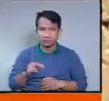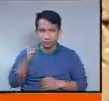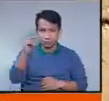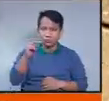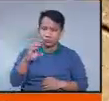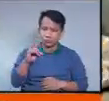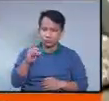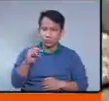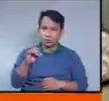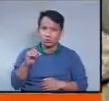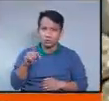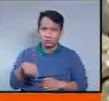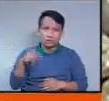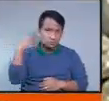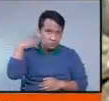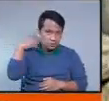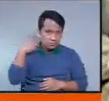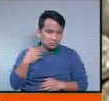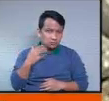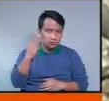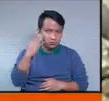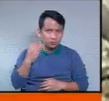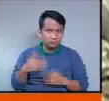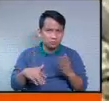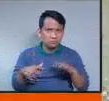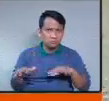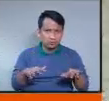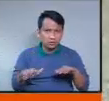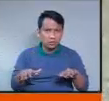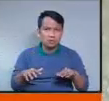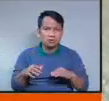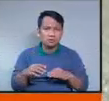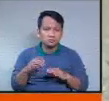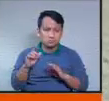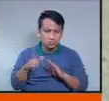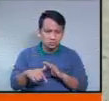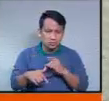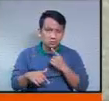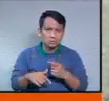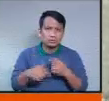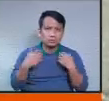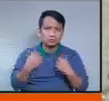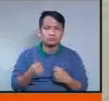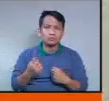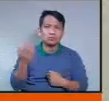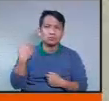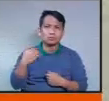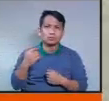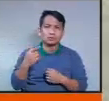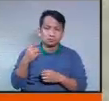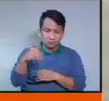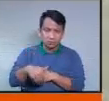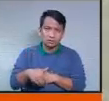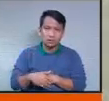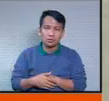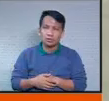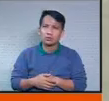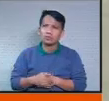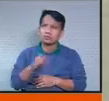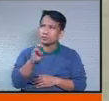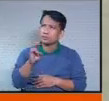Cotabato. Actually, parang oras-oras nga meron ng mga aftershocks. Pero so far, ang pinakamalakas is last night, yung